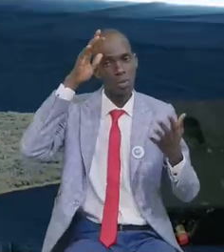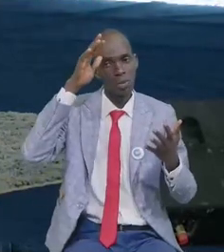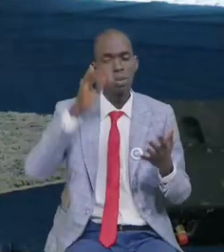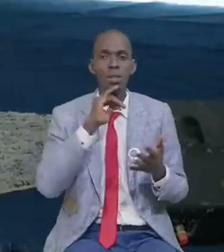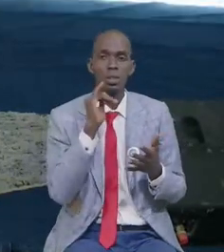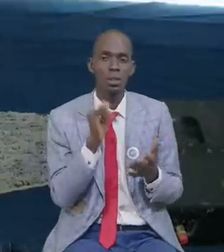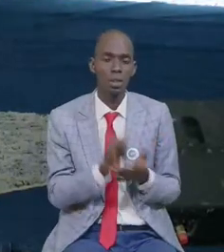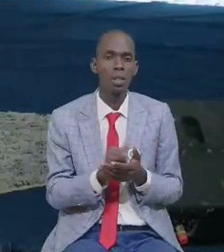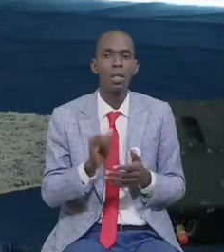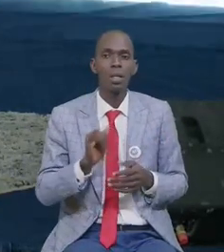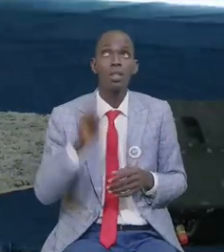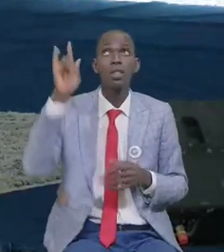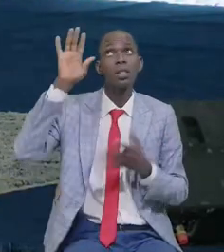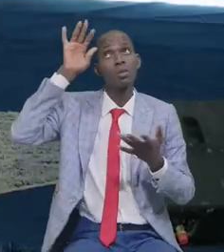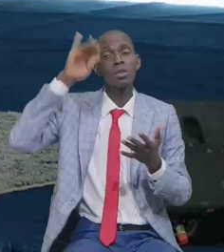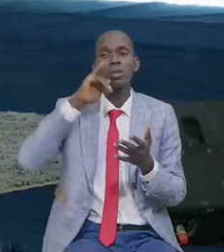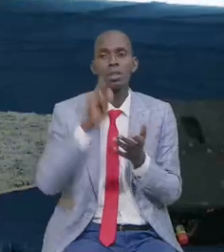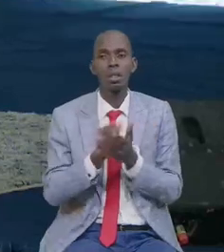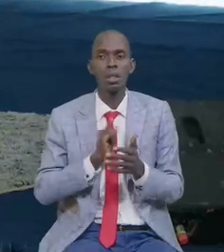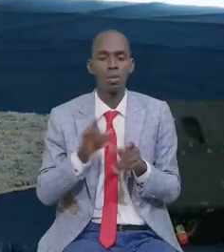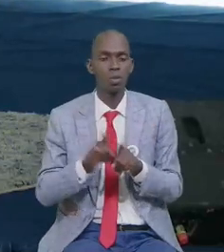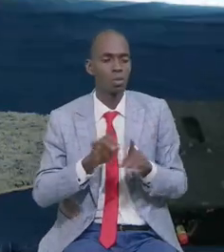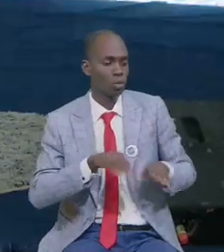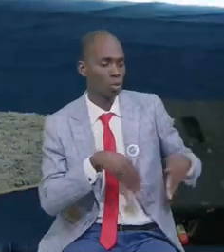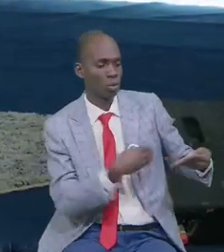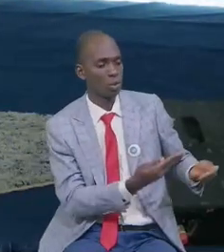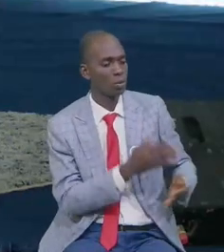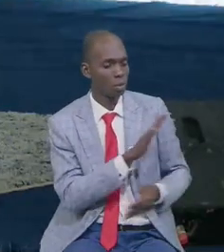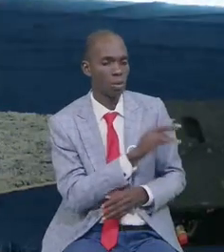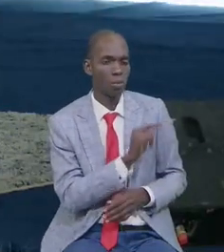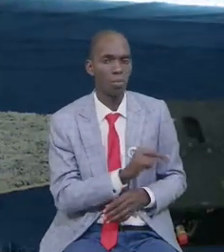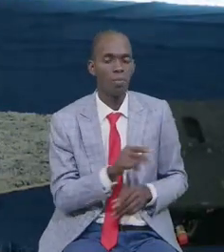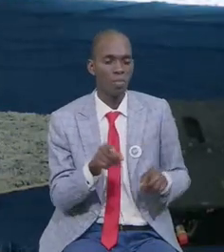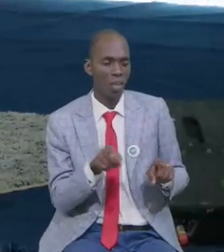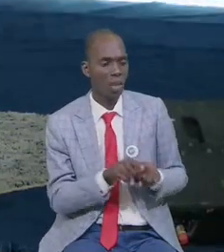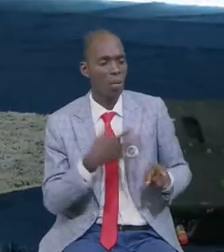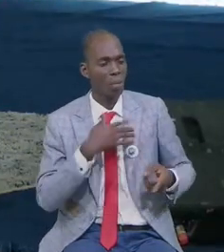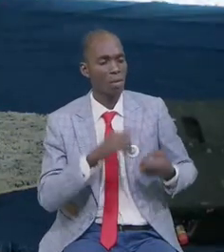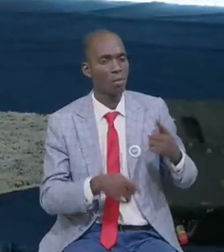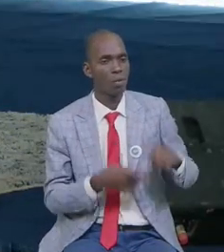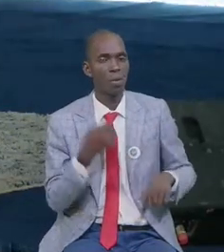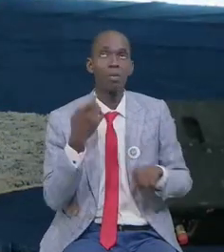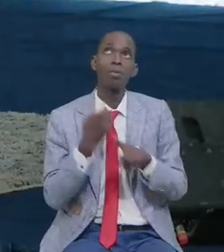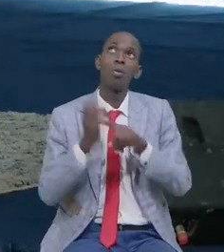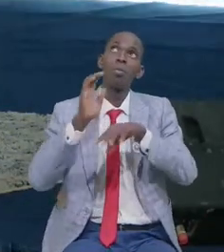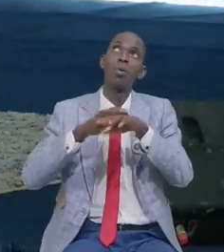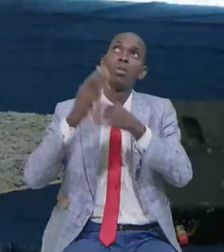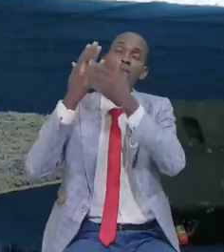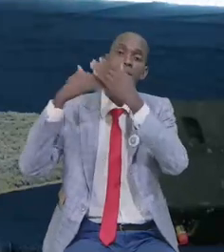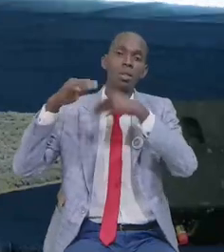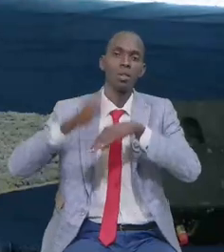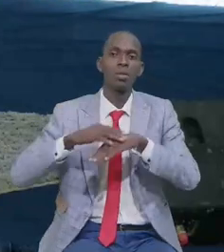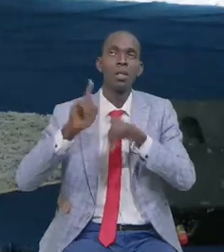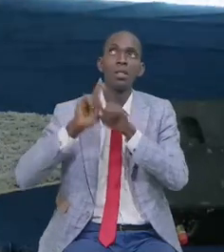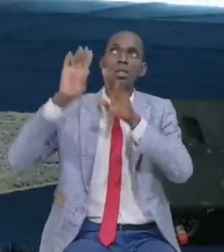C'est que je pourvois à ses besoins, comme mon ami d'en haut, comme il